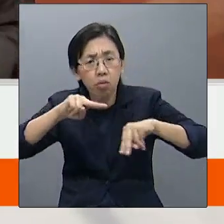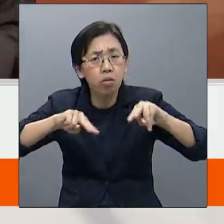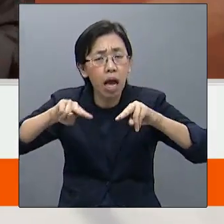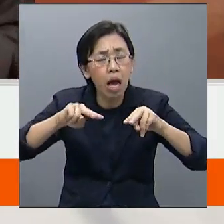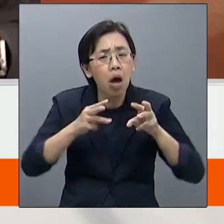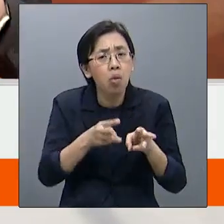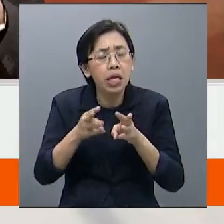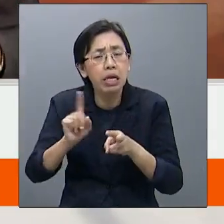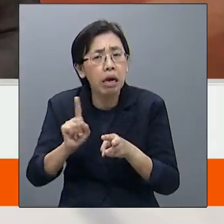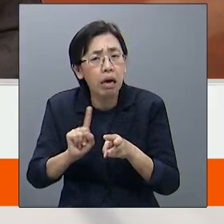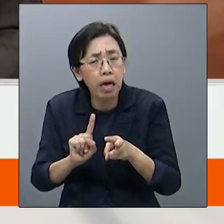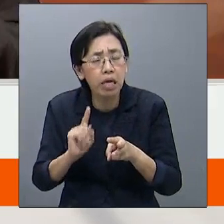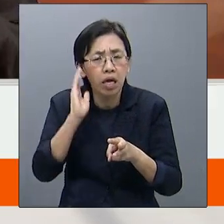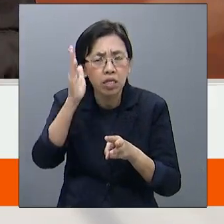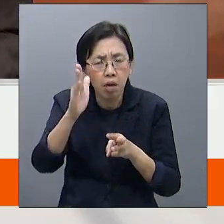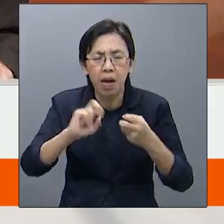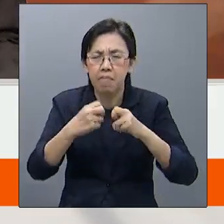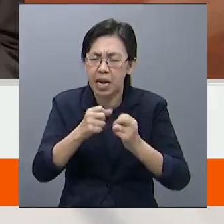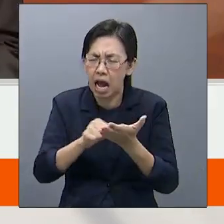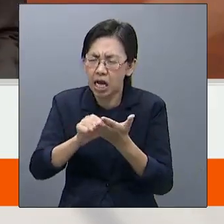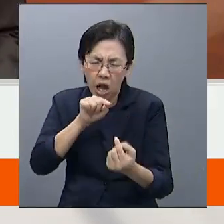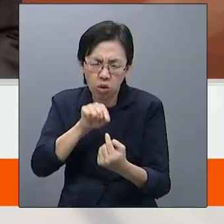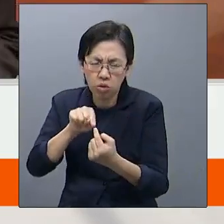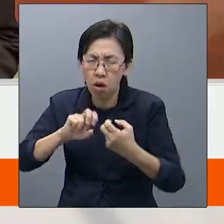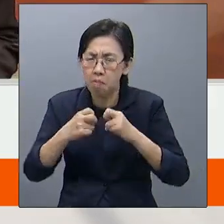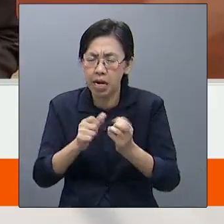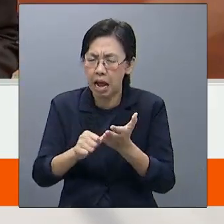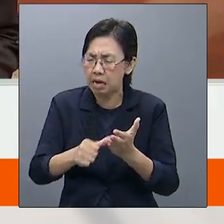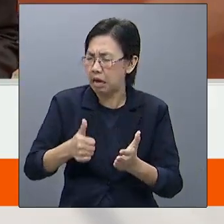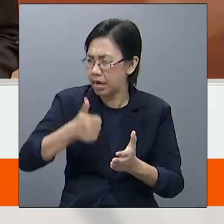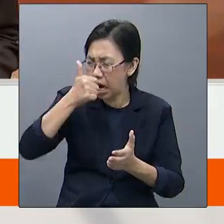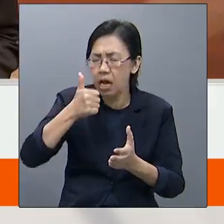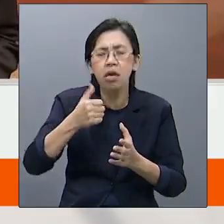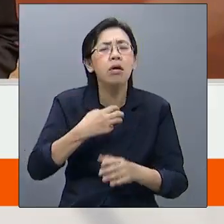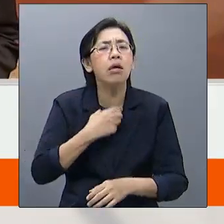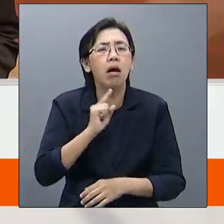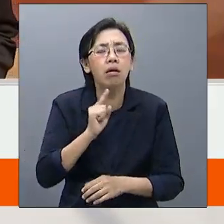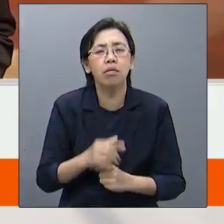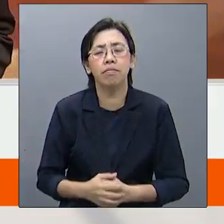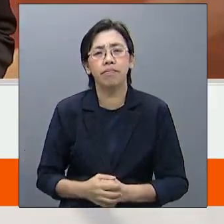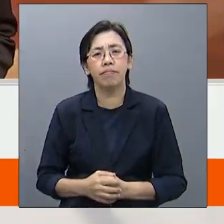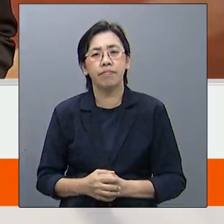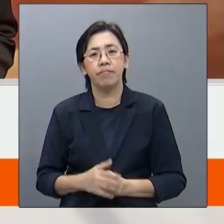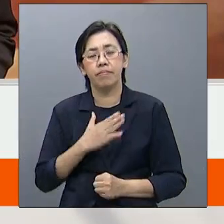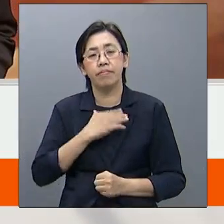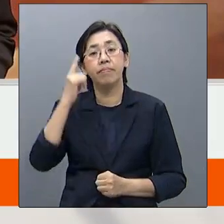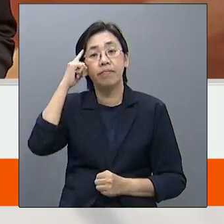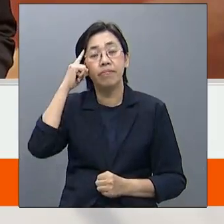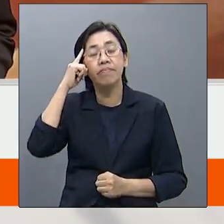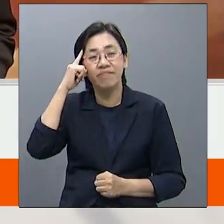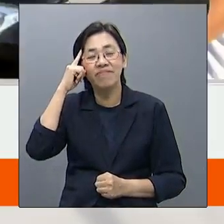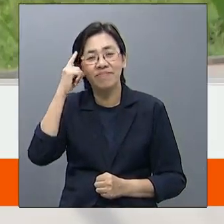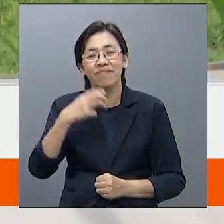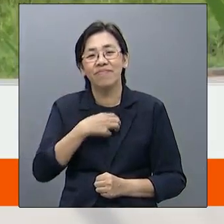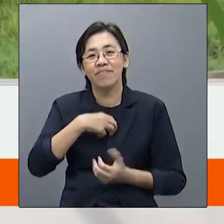านวิธีการไหน เพื่อให้มันตอบโจทย์แล้วแ้ปัญหาใหพเขาได้สัทีผมคิดวาส่งทเป็สภาพคามเป็จิงของ